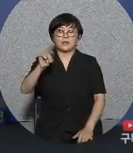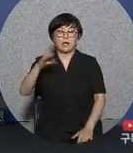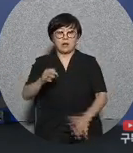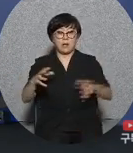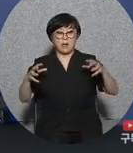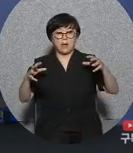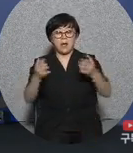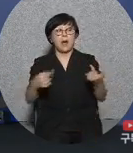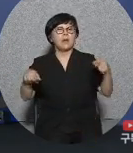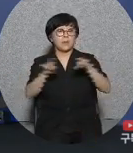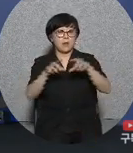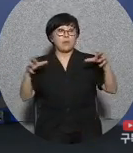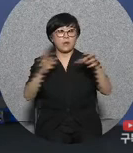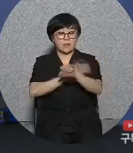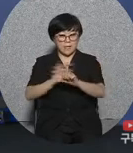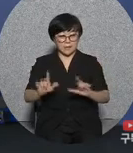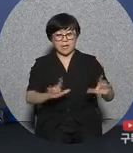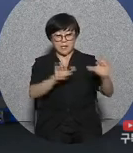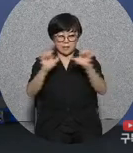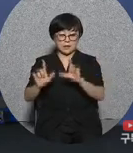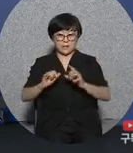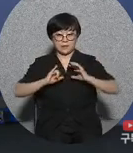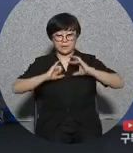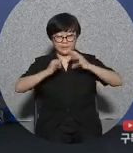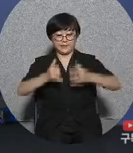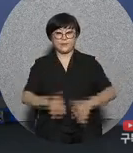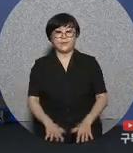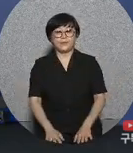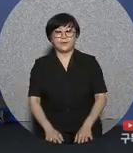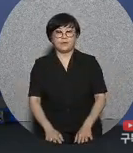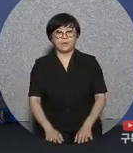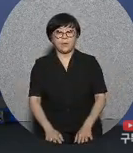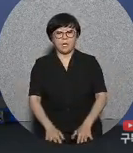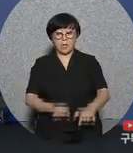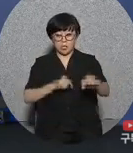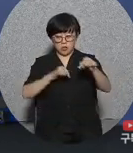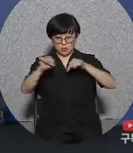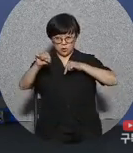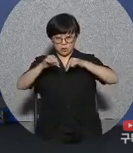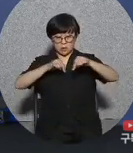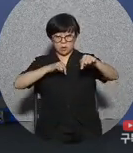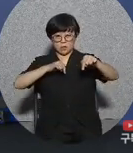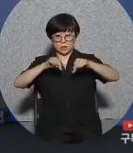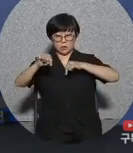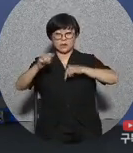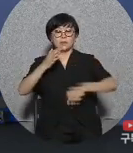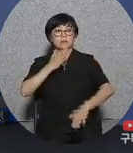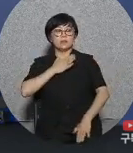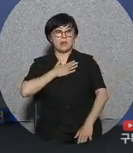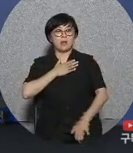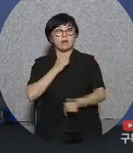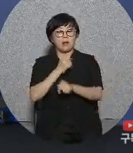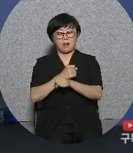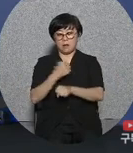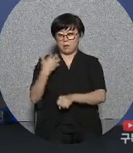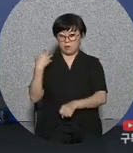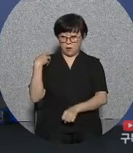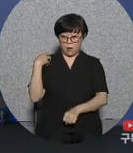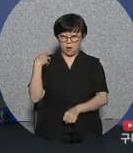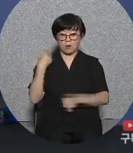함께 잘 사는 그런 세상 이것이 바로 정치 이고 이게 제가 해야 될 일이라고